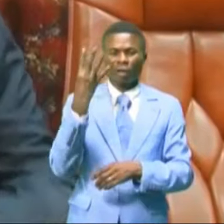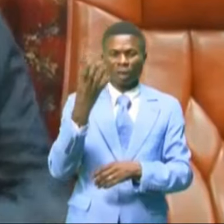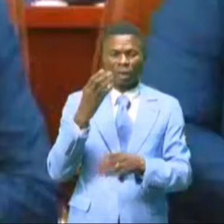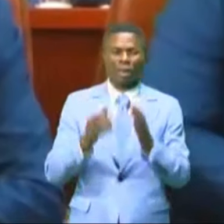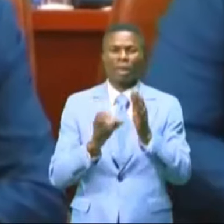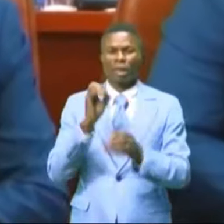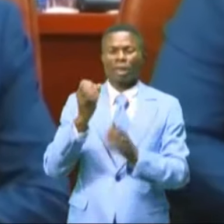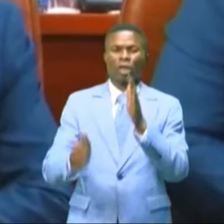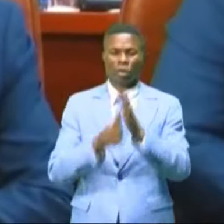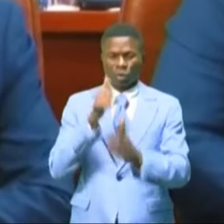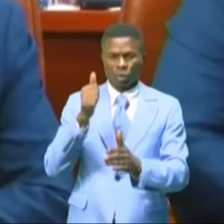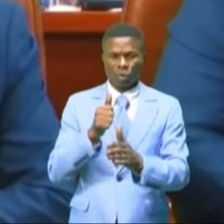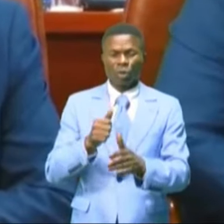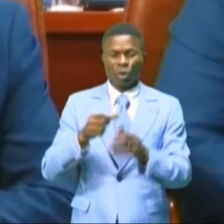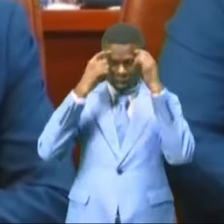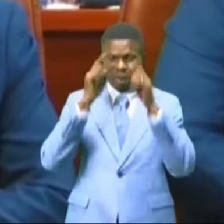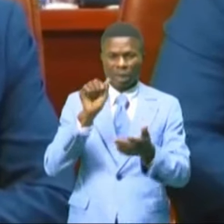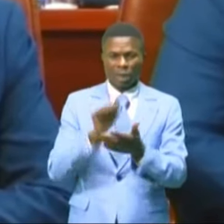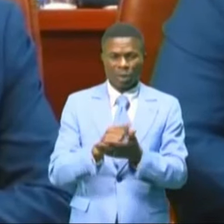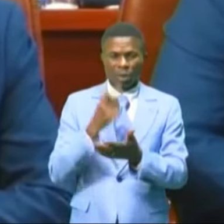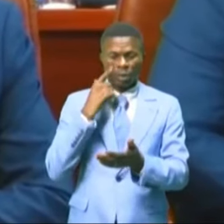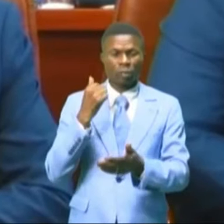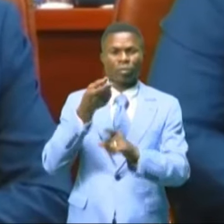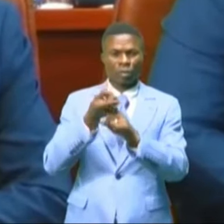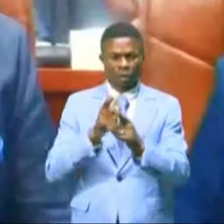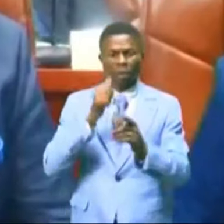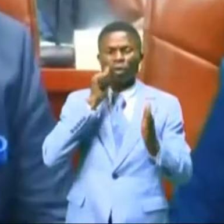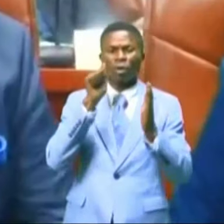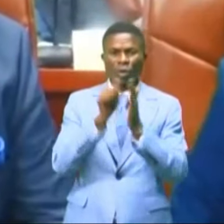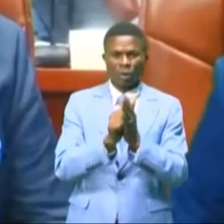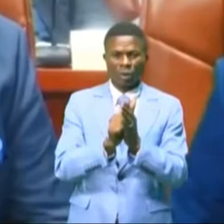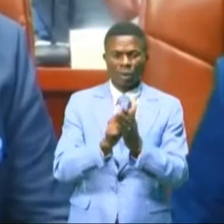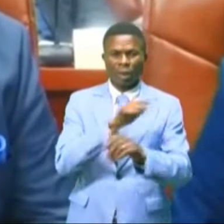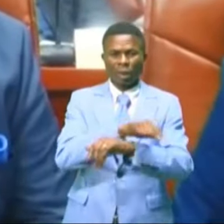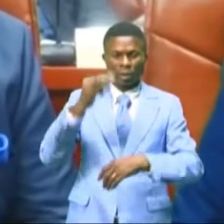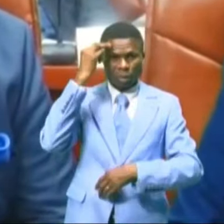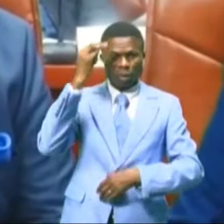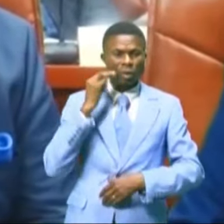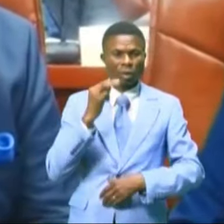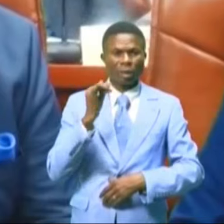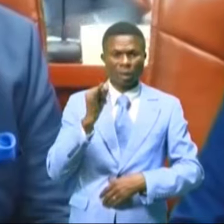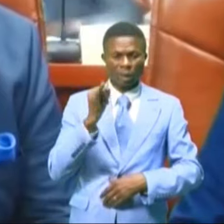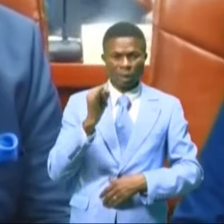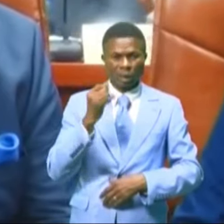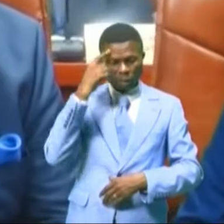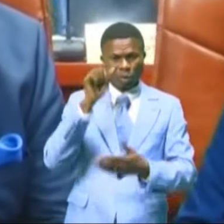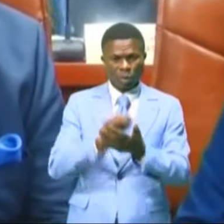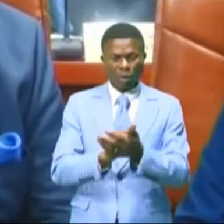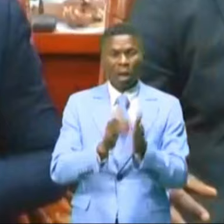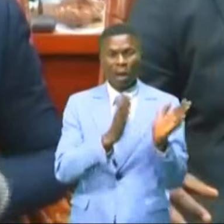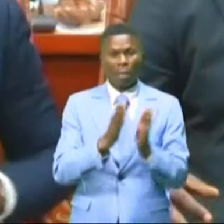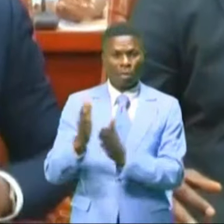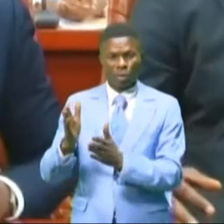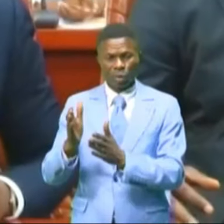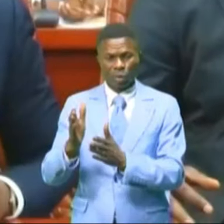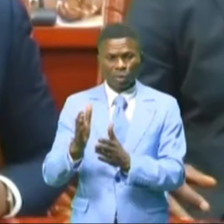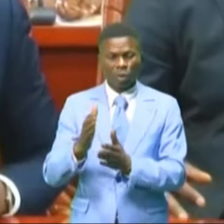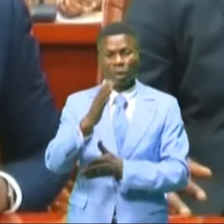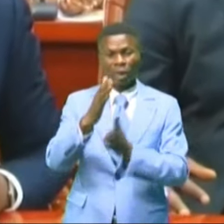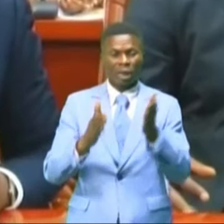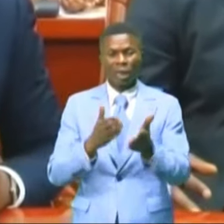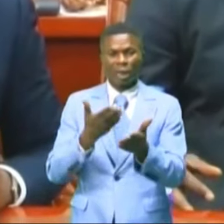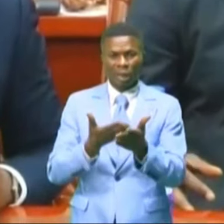mesures d'application spécifiques stipulées dans les arrêtés ministériels pris à cet effet prévoient que cette redevance